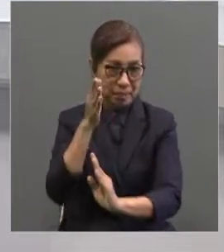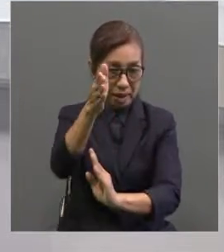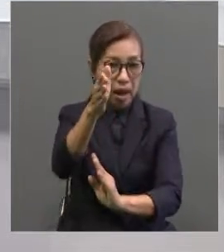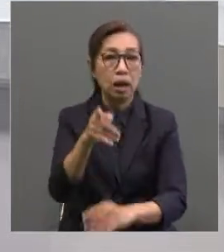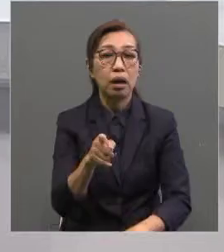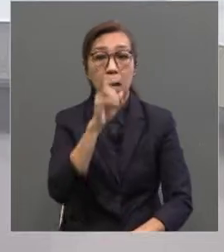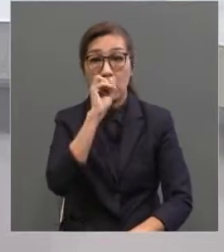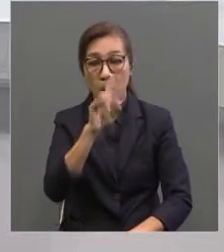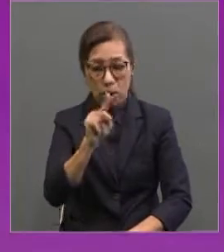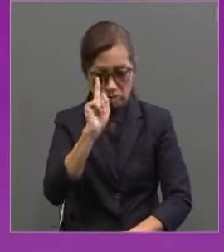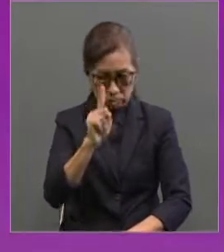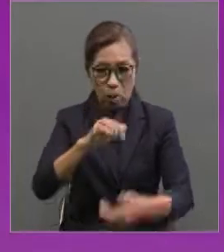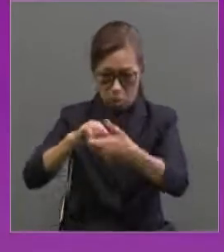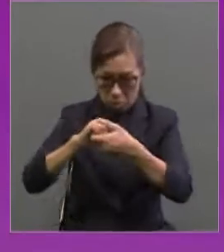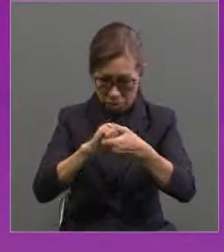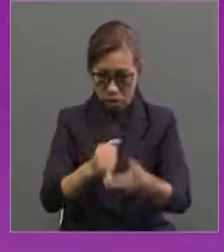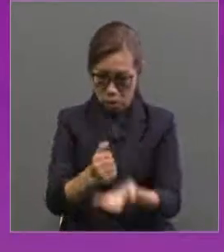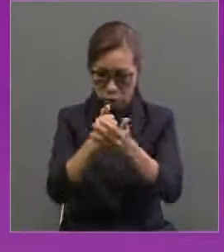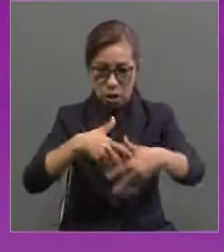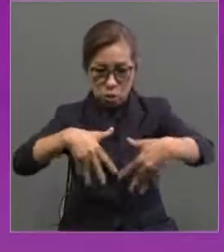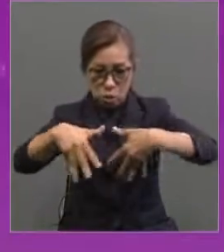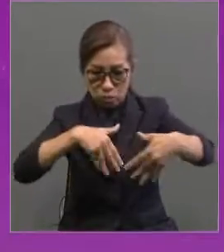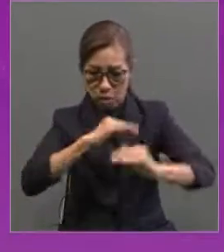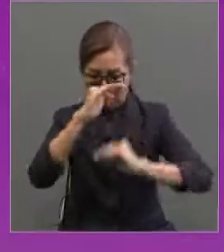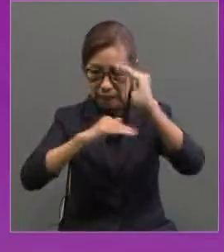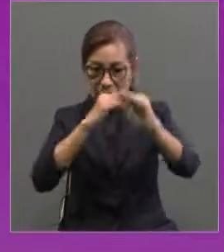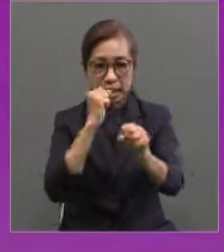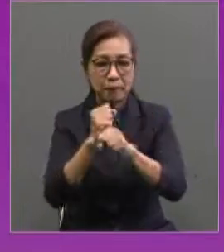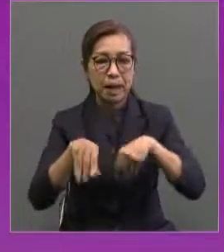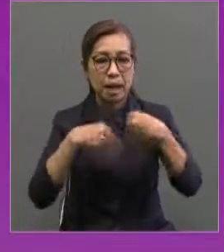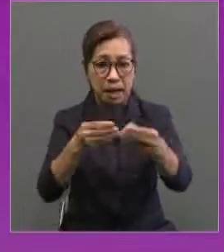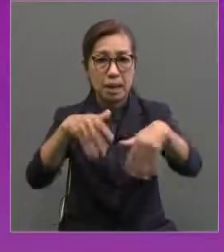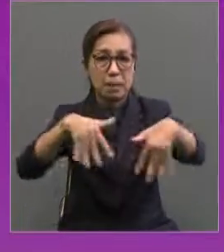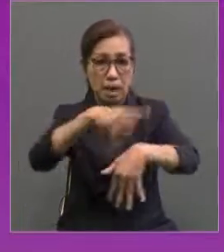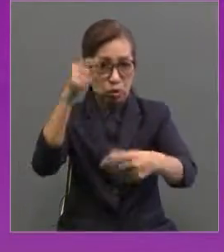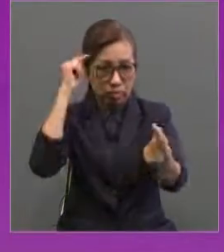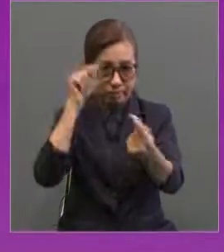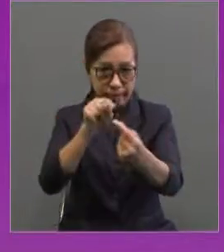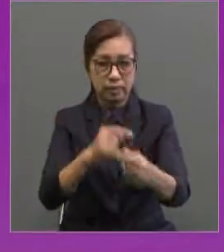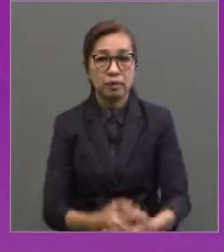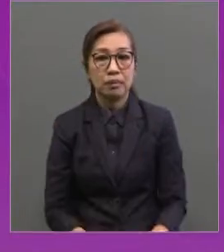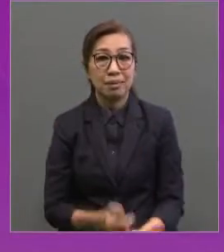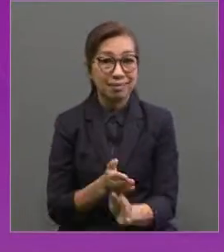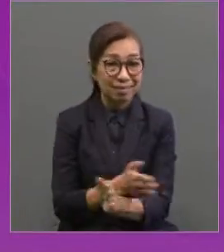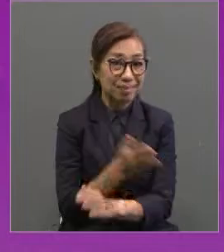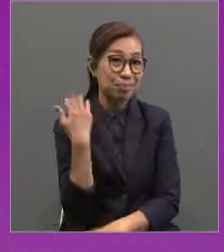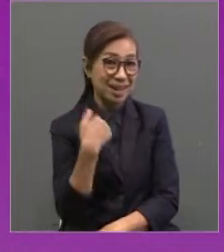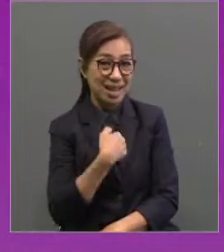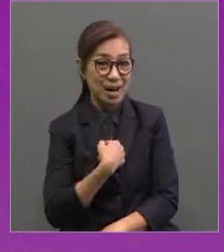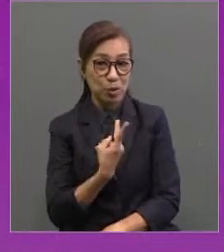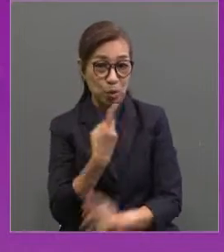ค่ะโดยย้ำให้ร่วมกันเดินหน้าพัฒนาท้องถิ่นแล้วก็ทำงานเพื่อพี่น้องประชาชนค่ะ งั้นแสดงว่าที่เราคุยกันเมื่อสัก